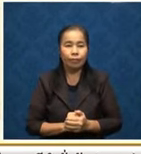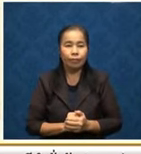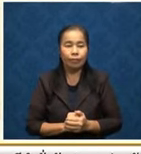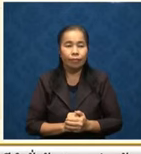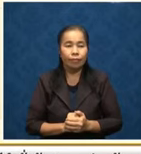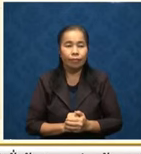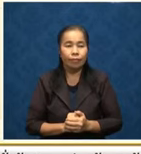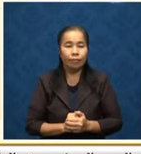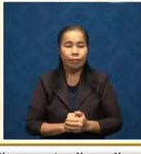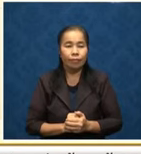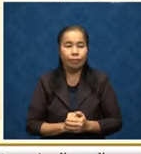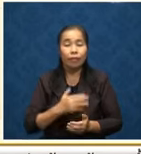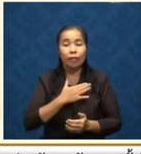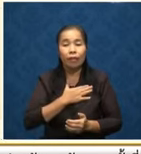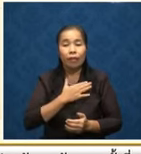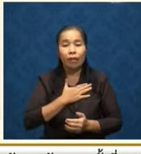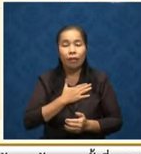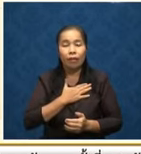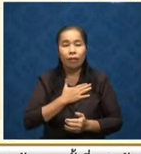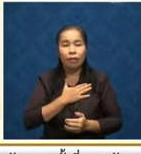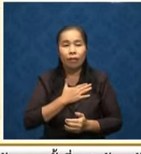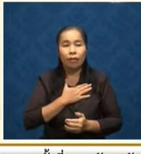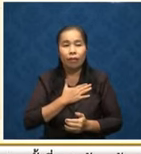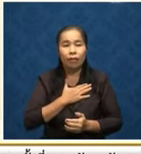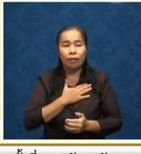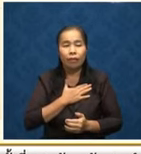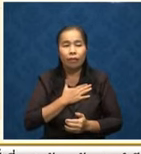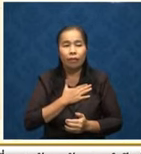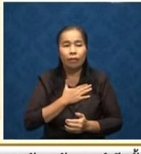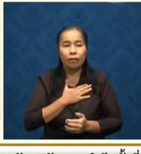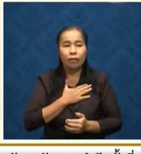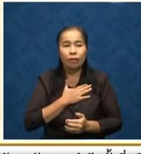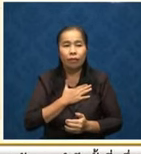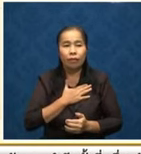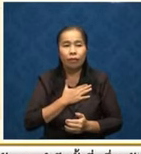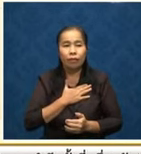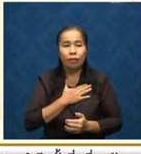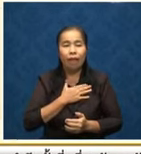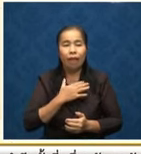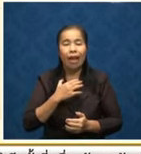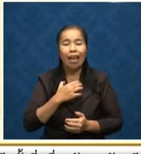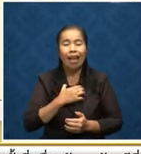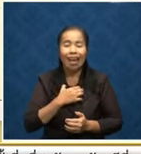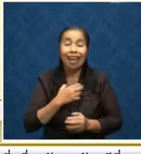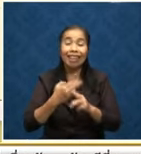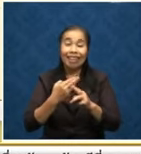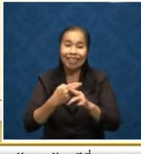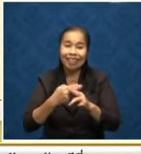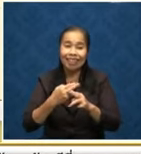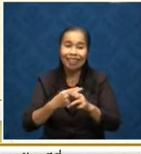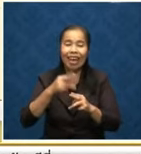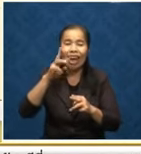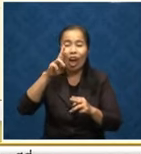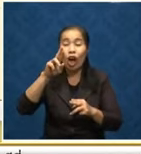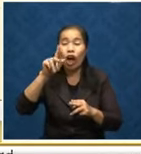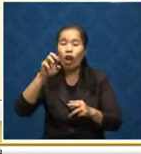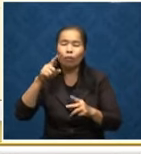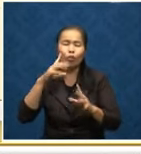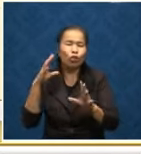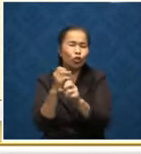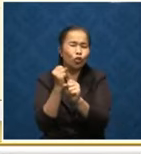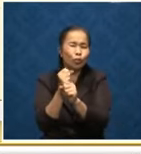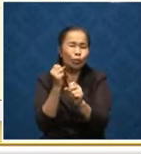ต่อไปผมอยากจะให้เชิญคุณโรมคุณรัชมานโรมฮะคุณรัชมานโรมได้สรุปเพราะท่